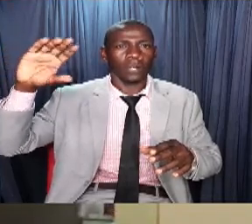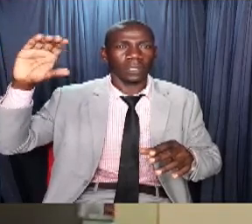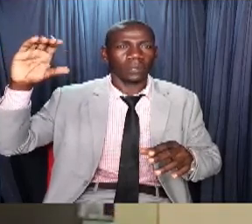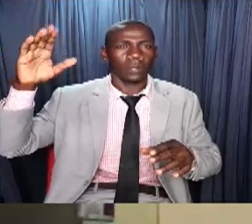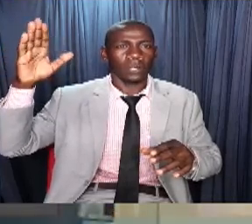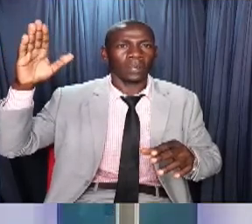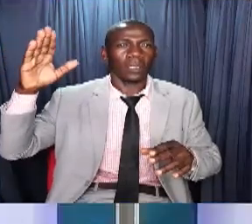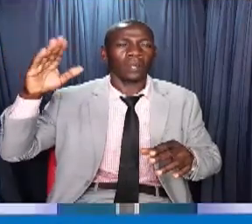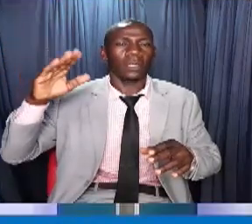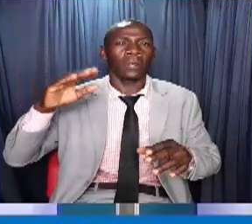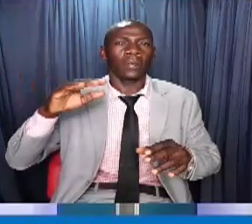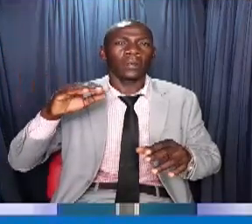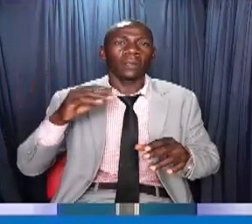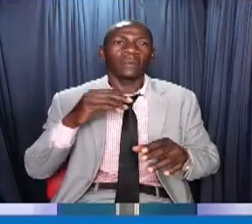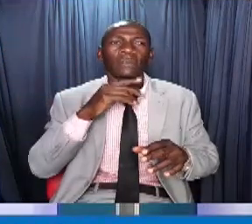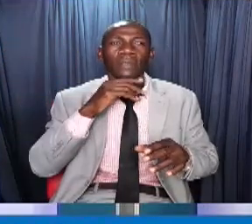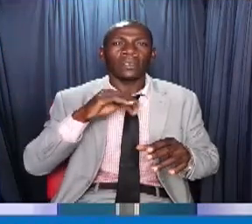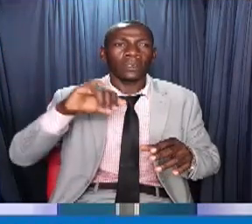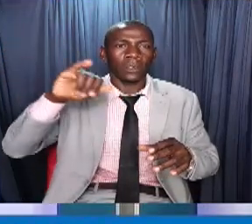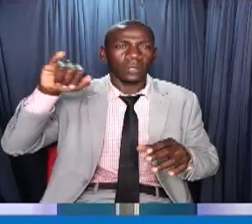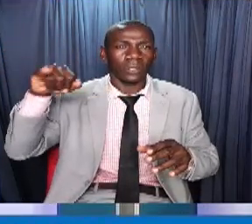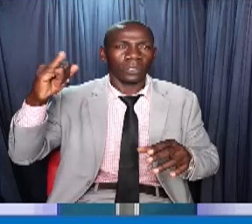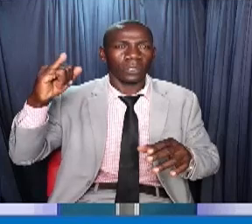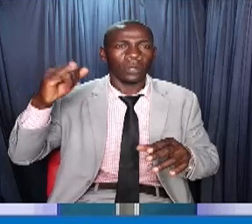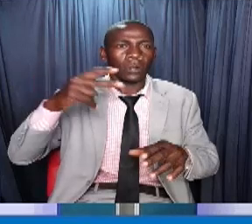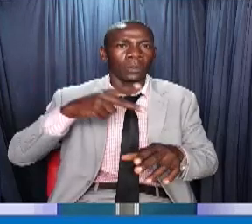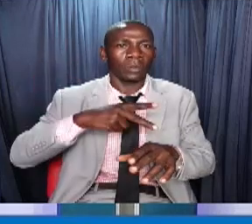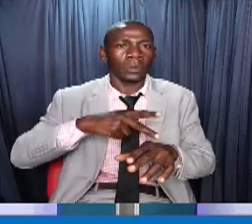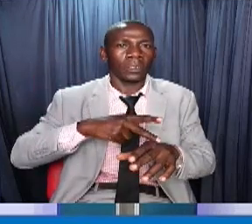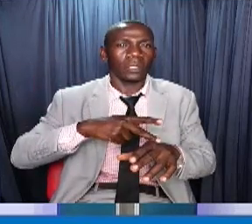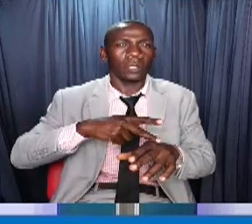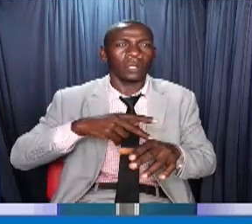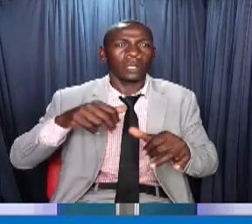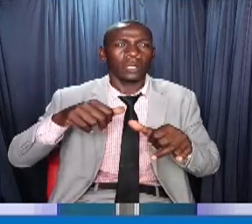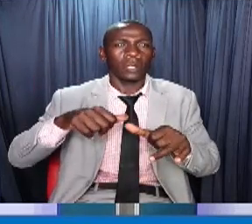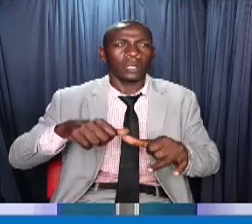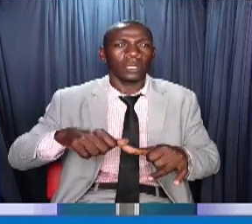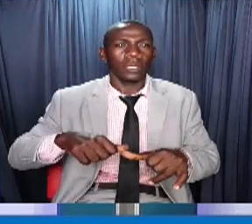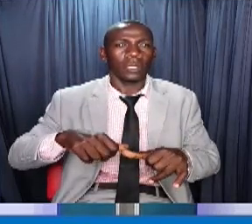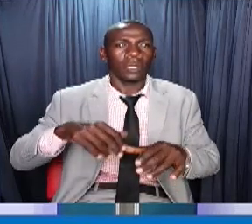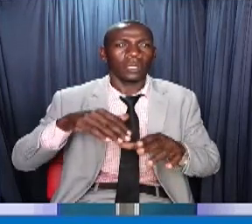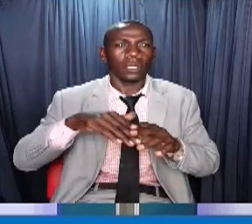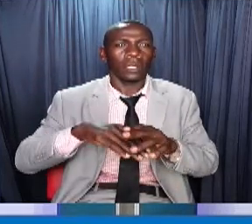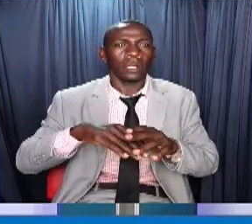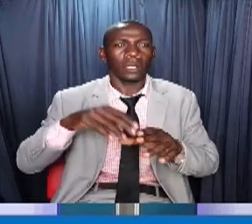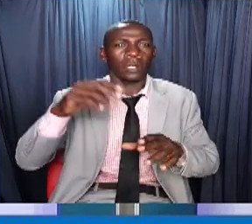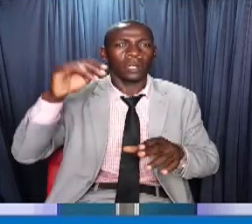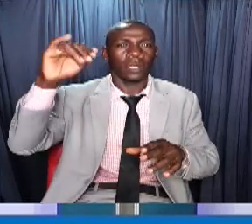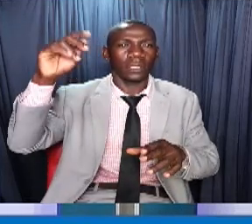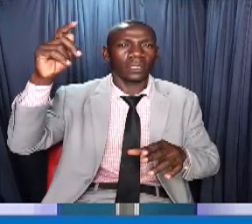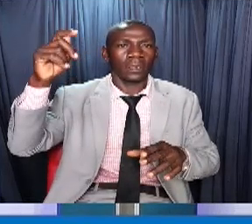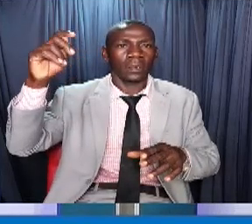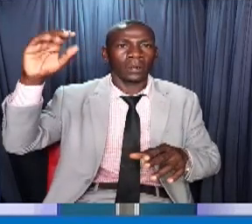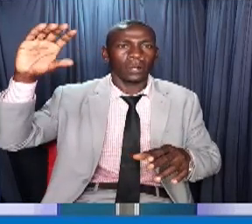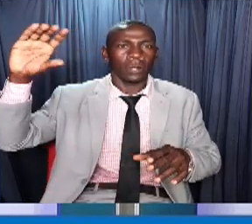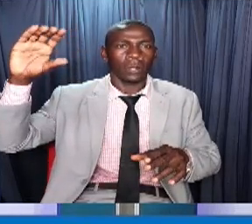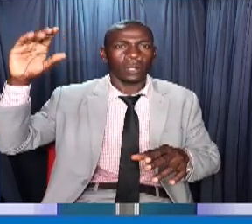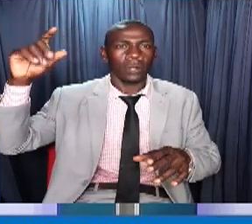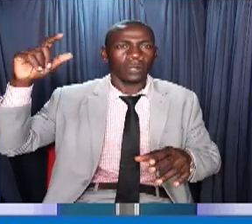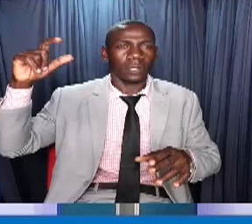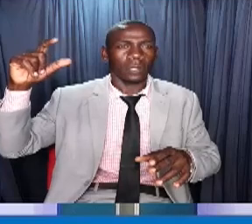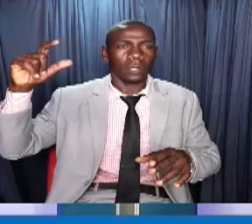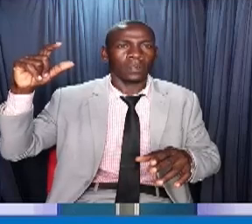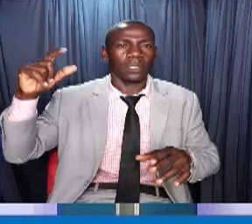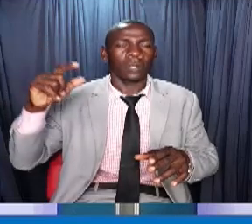Baba yake ni Amriat John Peter na mama yake ni Akelo Stella Rose wa TDA katika gatuzi la Ngora.